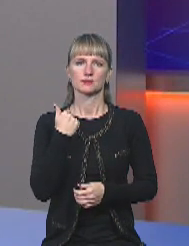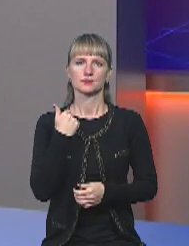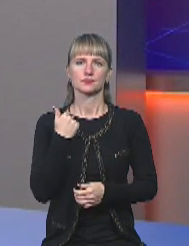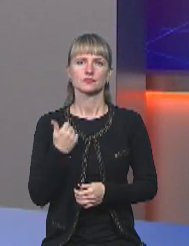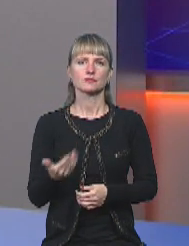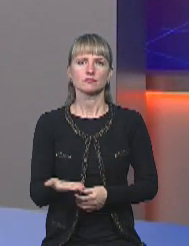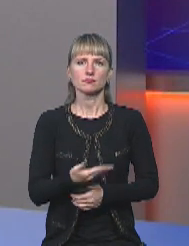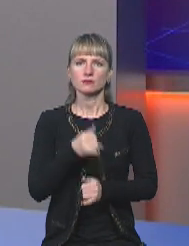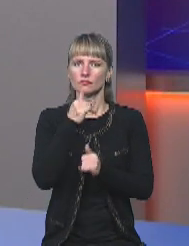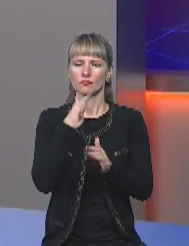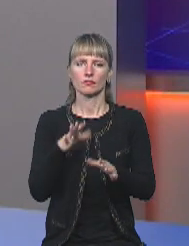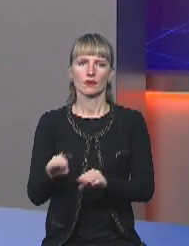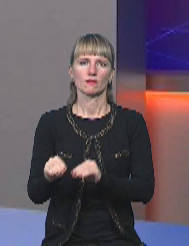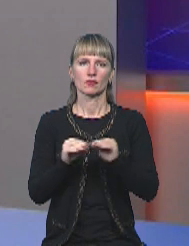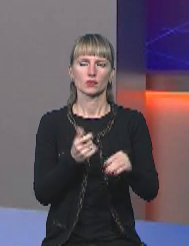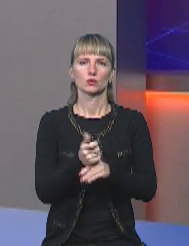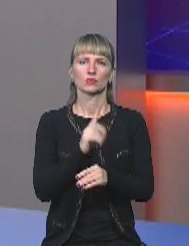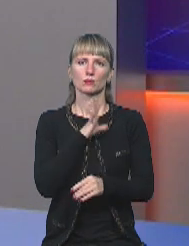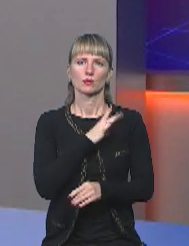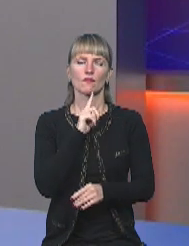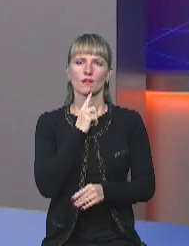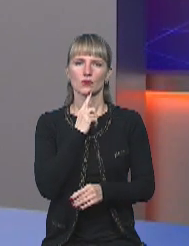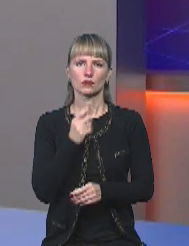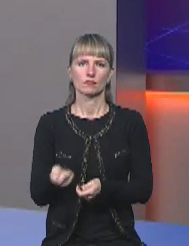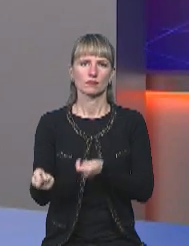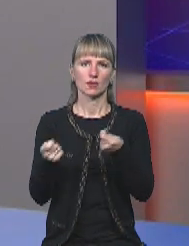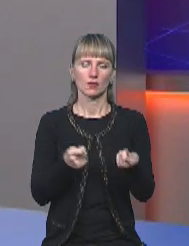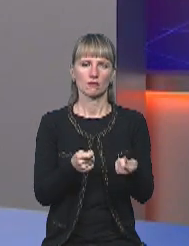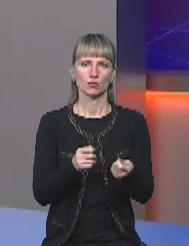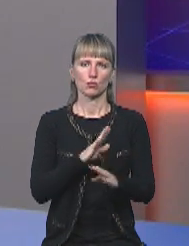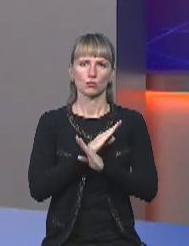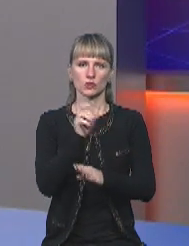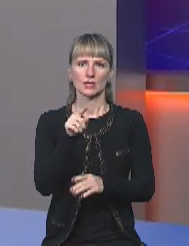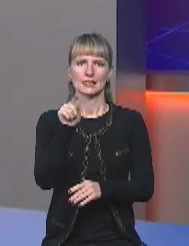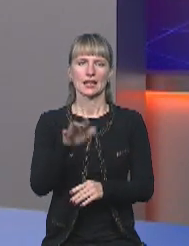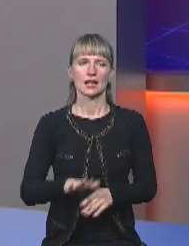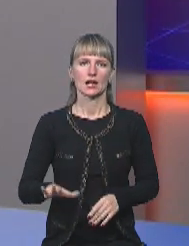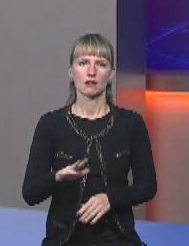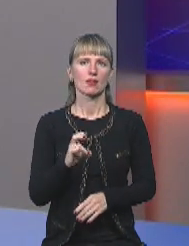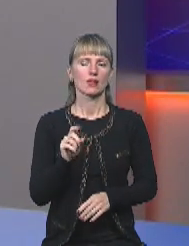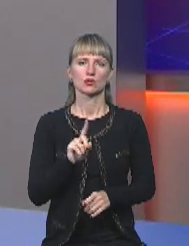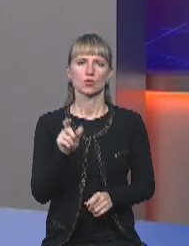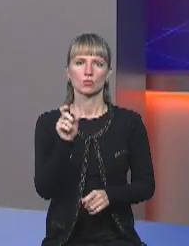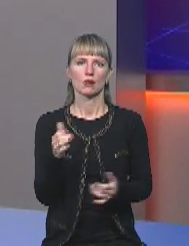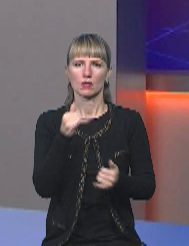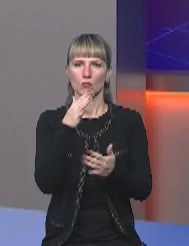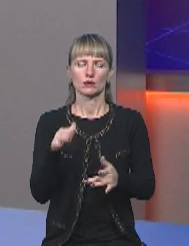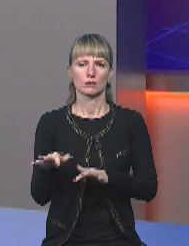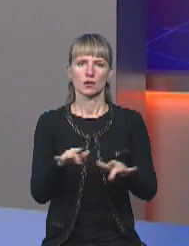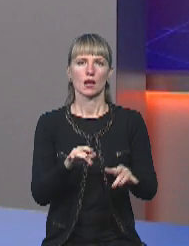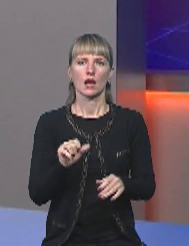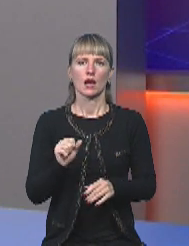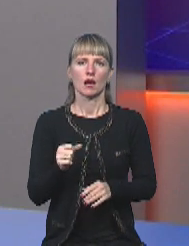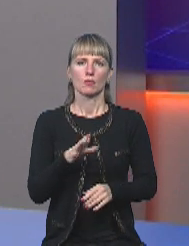ми навіть не могли вивести, дуже було важко вивести труп з тієї території. Не те, що людину, яка не може пересуватися, тому